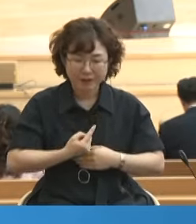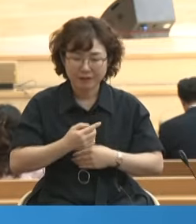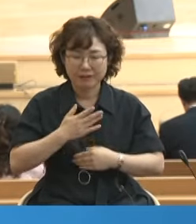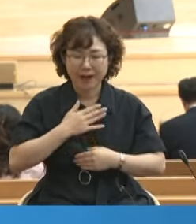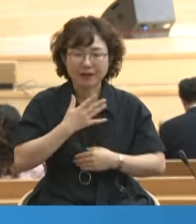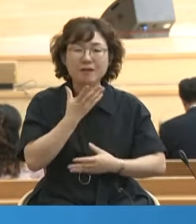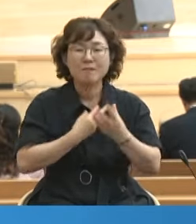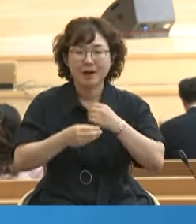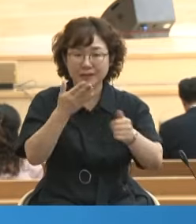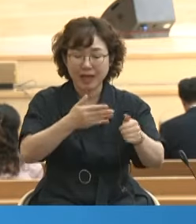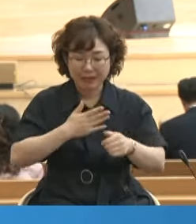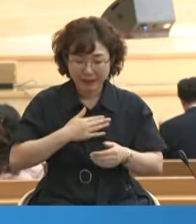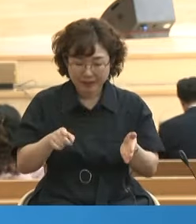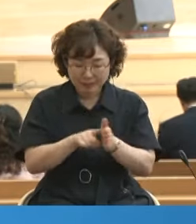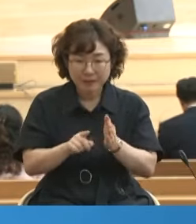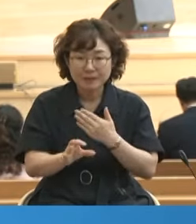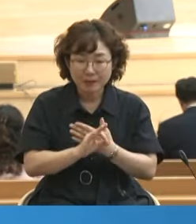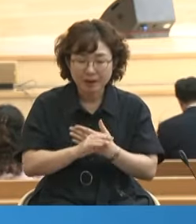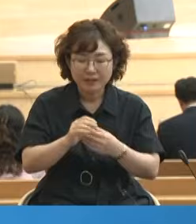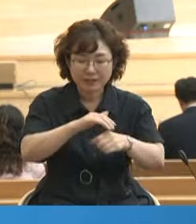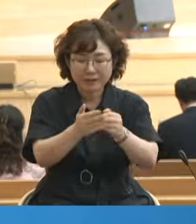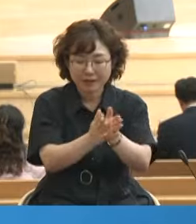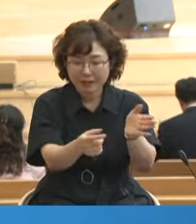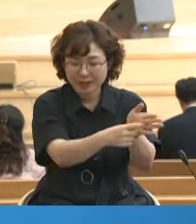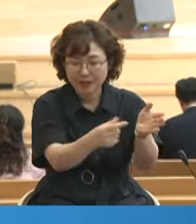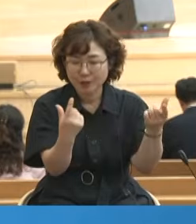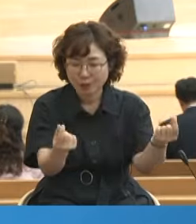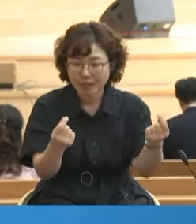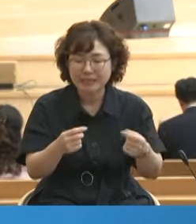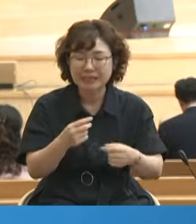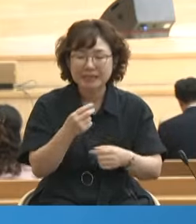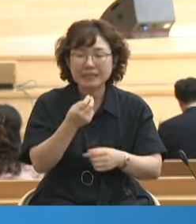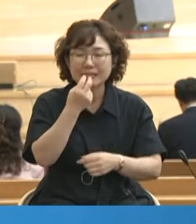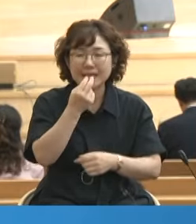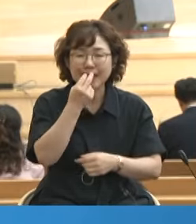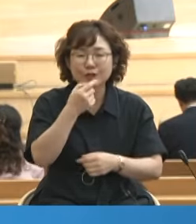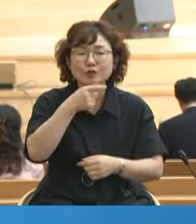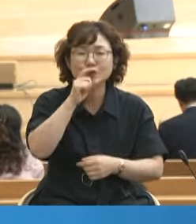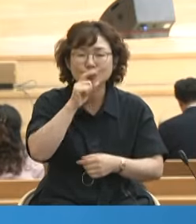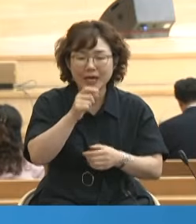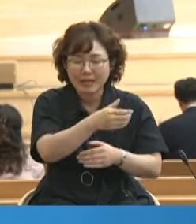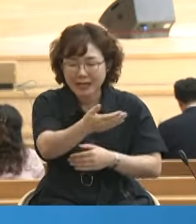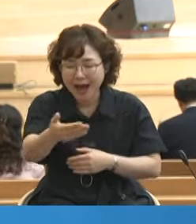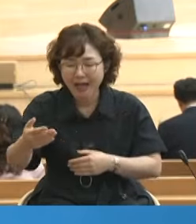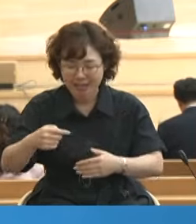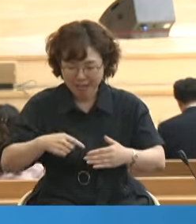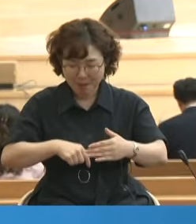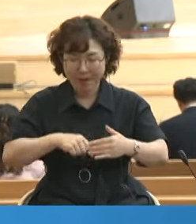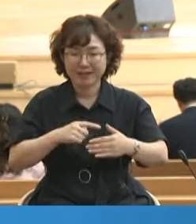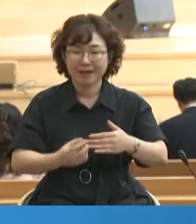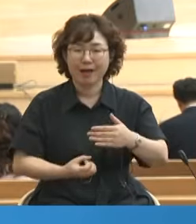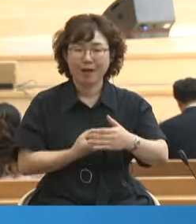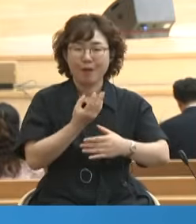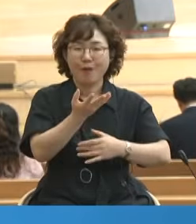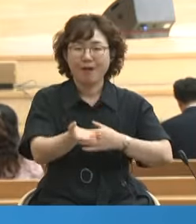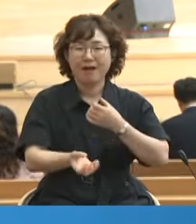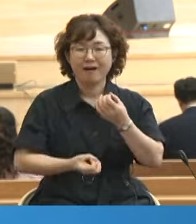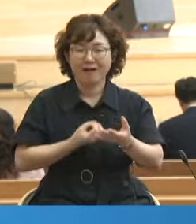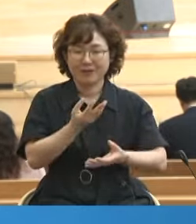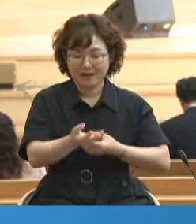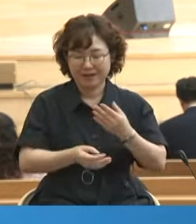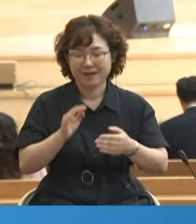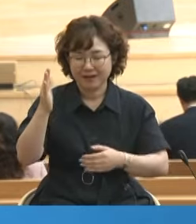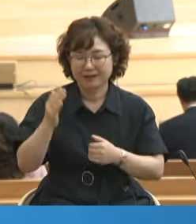자는 성경의 이름과 같이 그 배에서 생수의 강이 흘러나리라. 아멘.